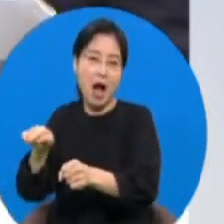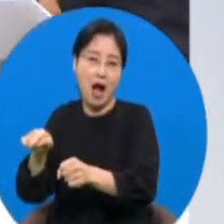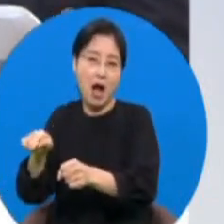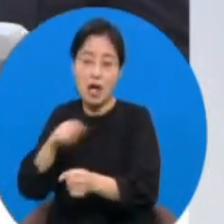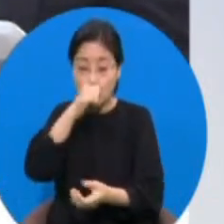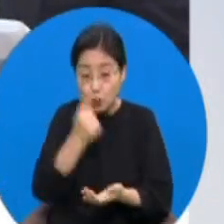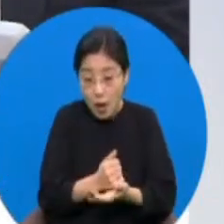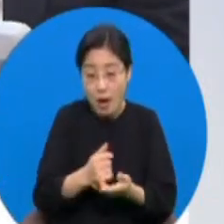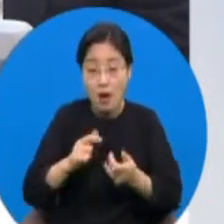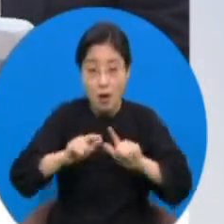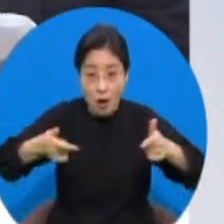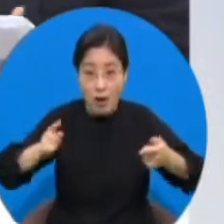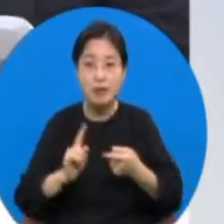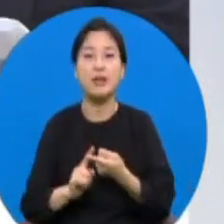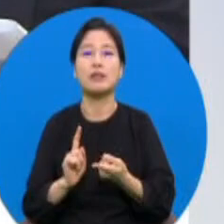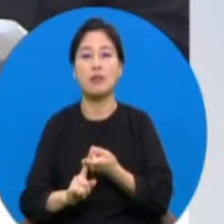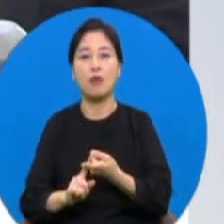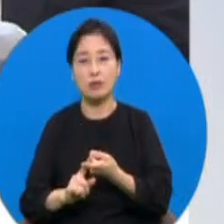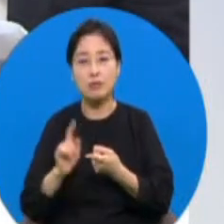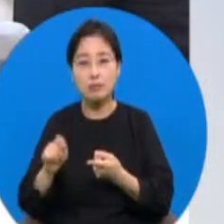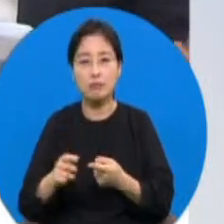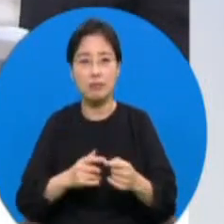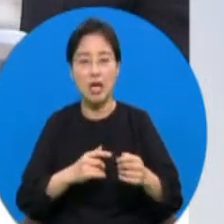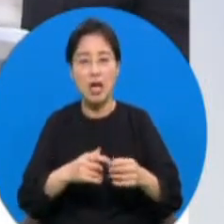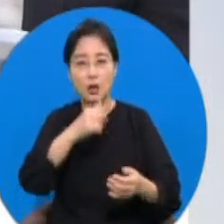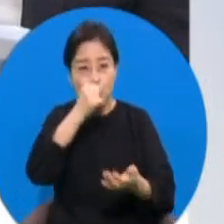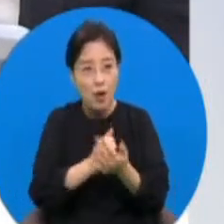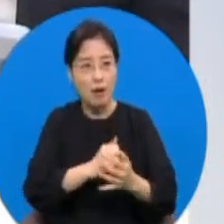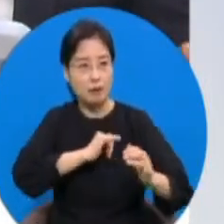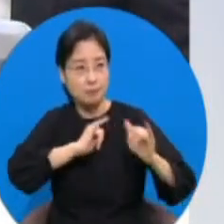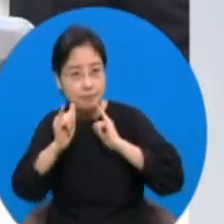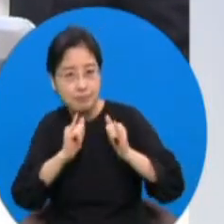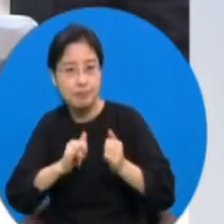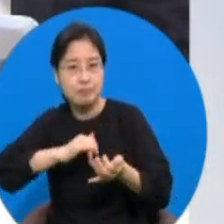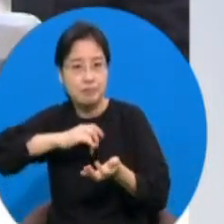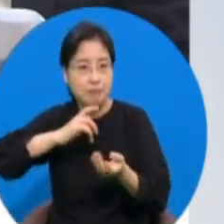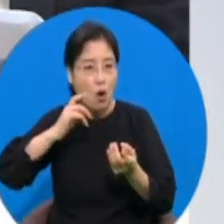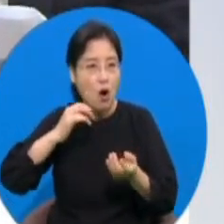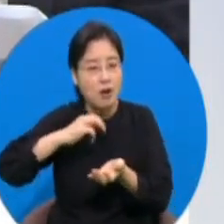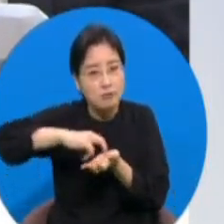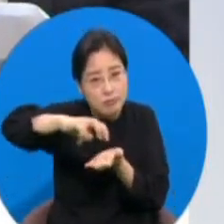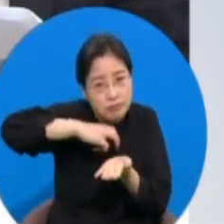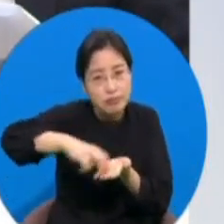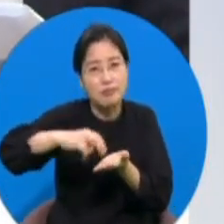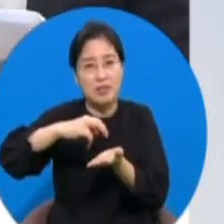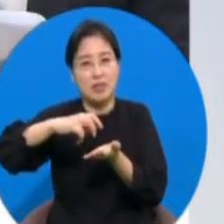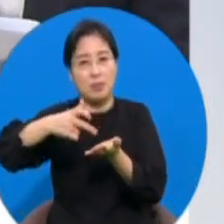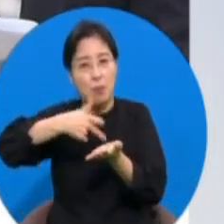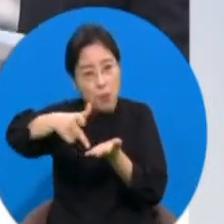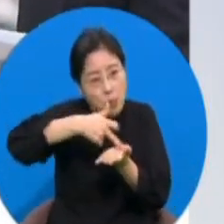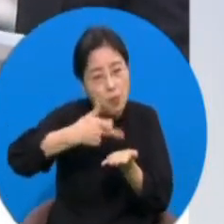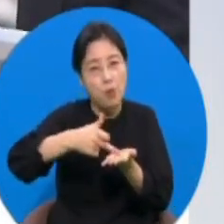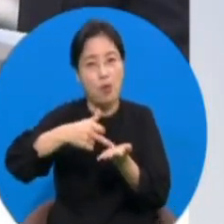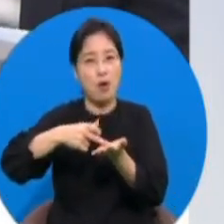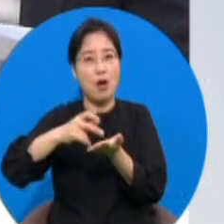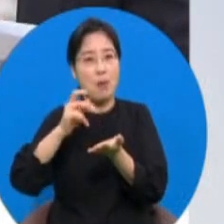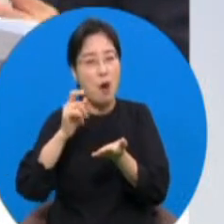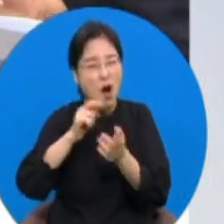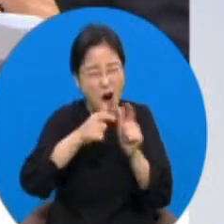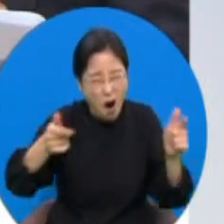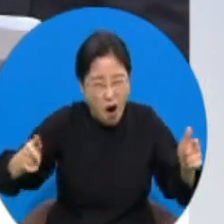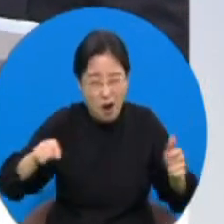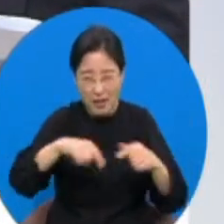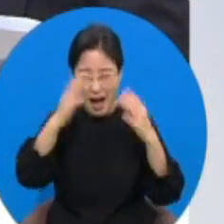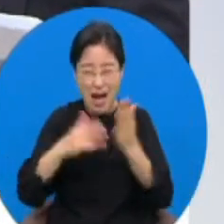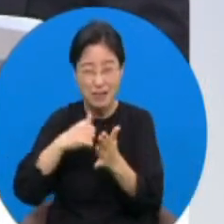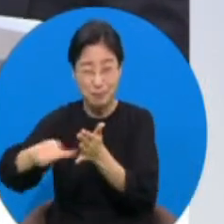범죄에 대해서 공모를 할 때도 휴대폰으로 하죠. 또 제3자와 어떤 얘기할 때도 녹취를 하지 않습니까? 통화 내역 있죠? 유치